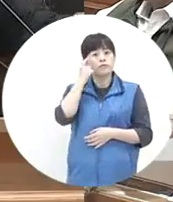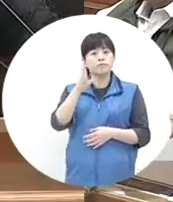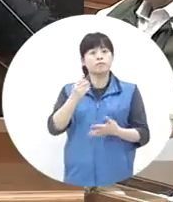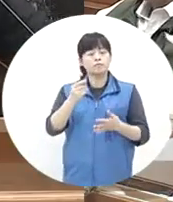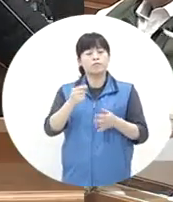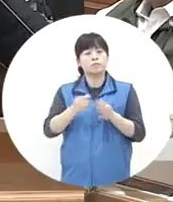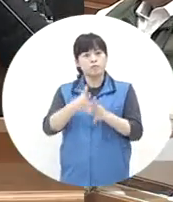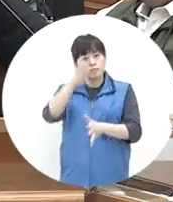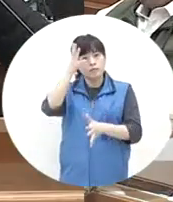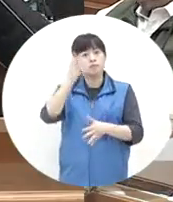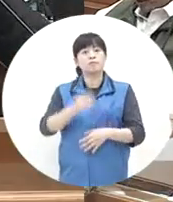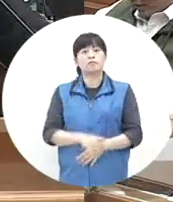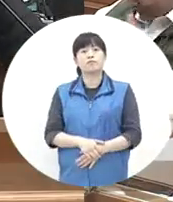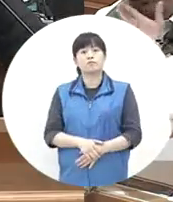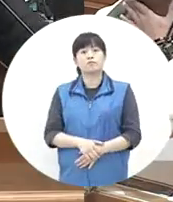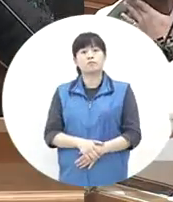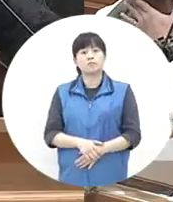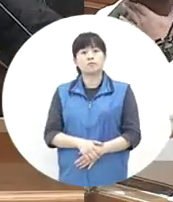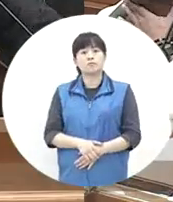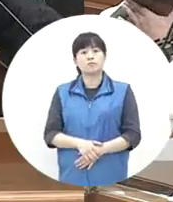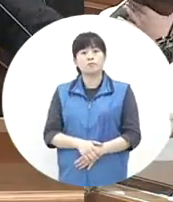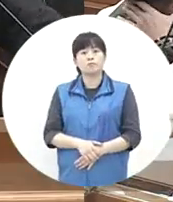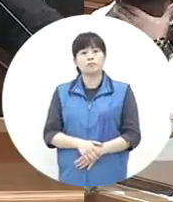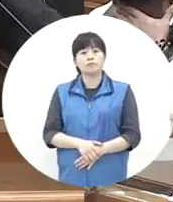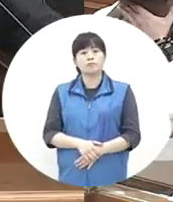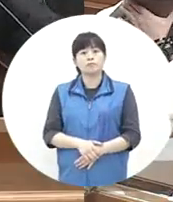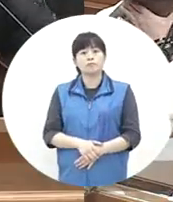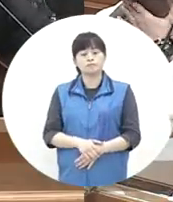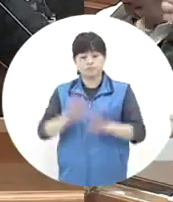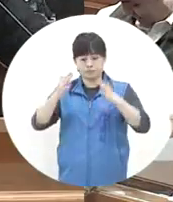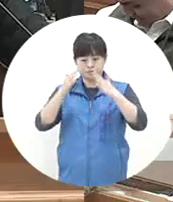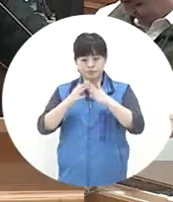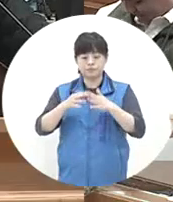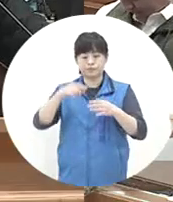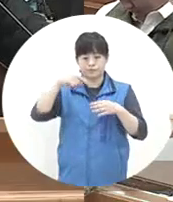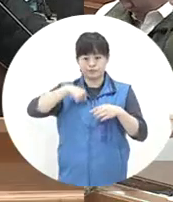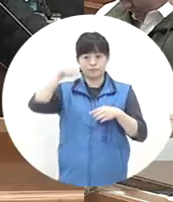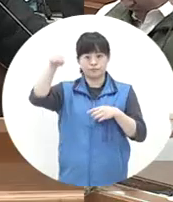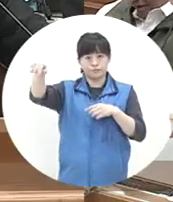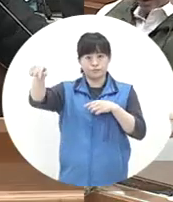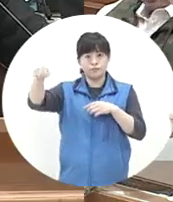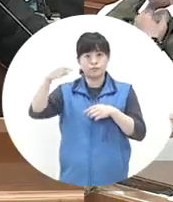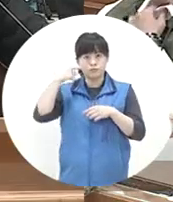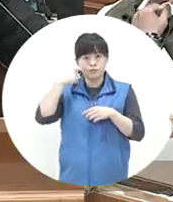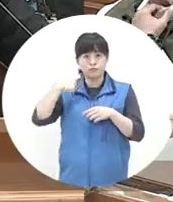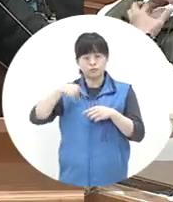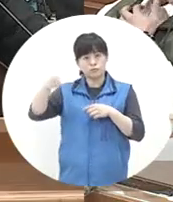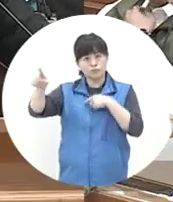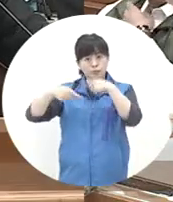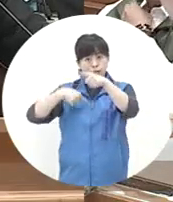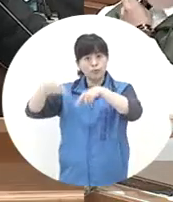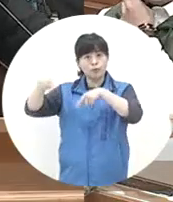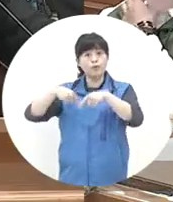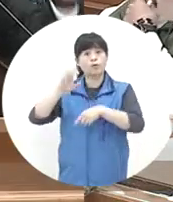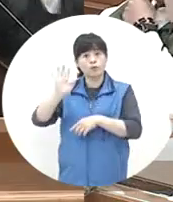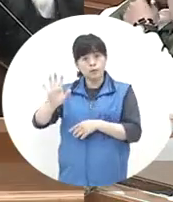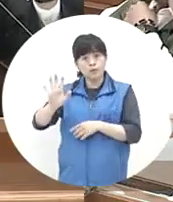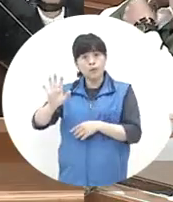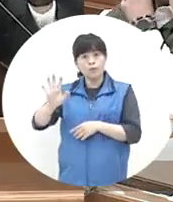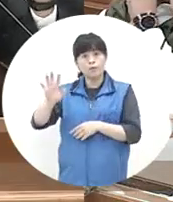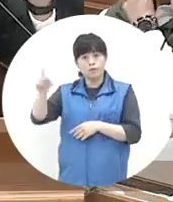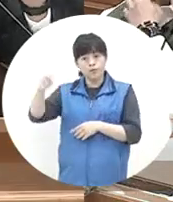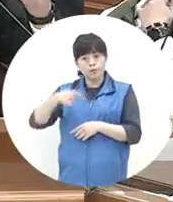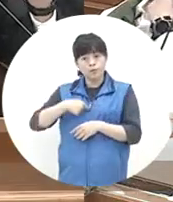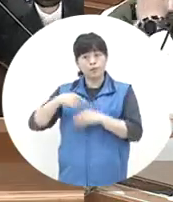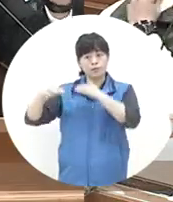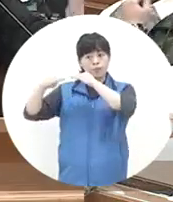讲清楚嘛，对不对？国家之间如果有彼此有往来，彼此能够有平等、